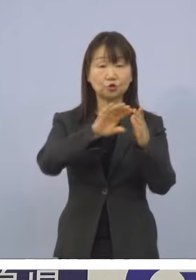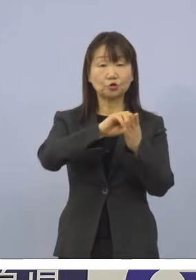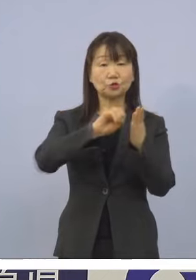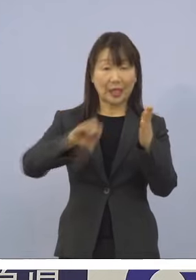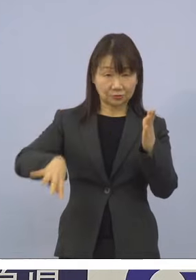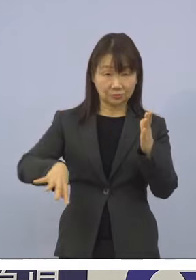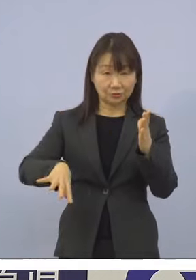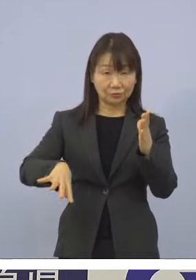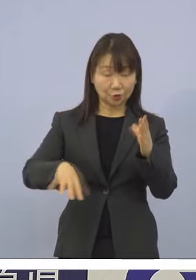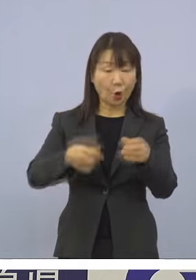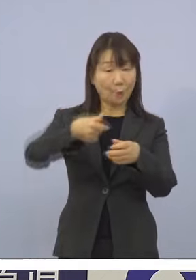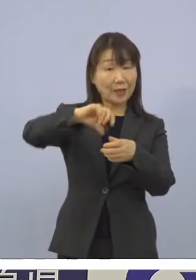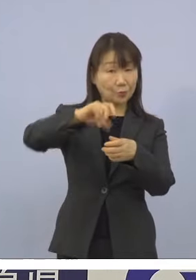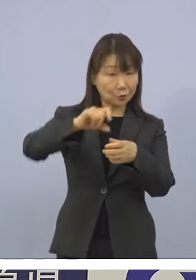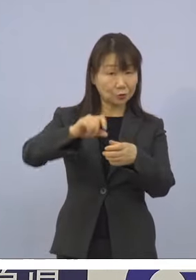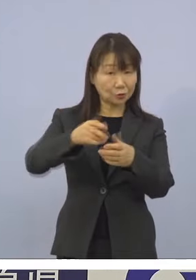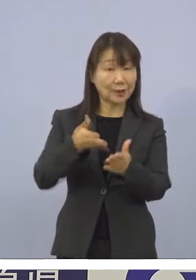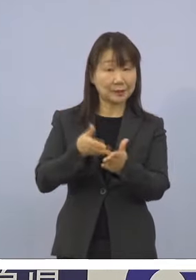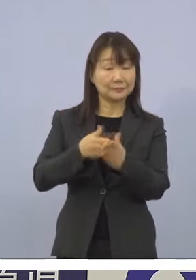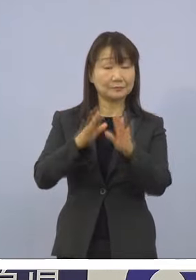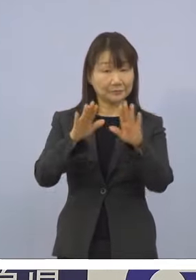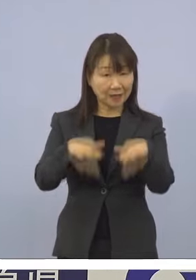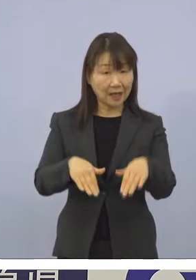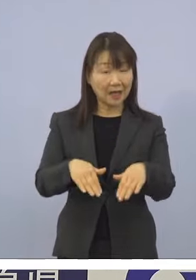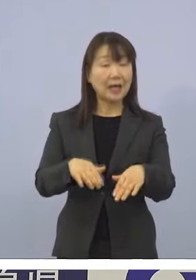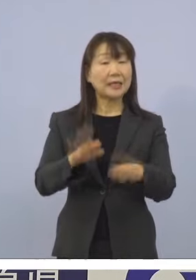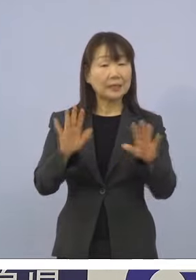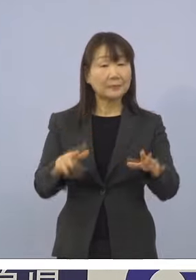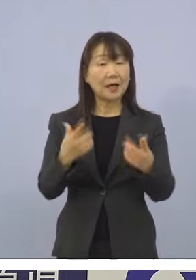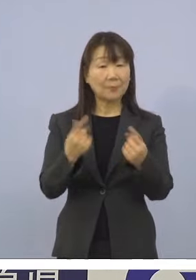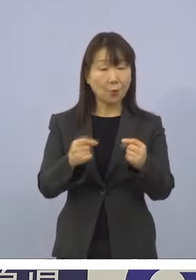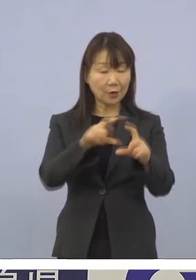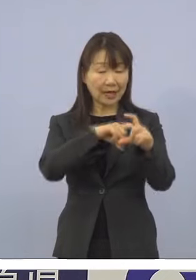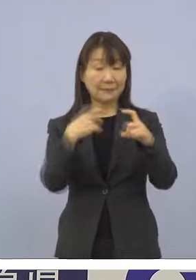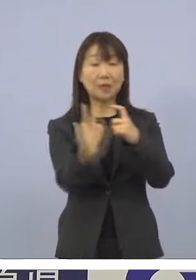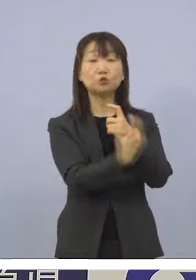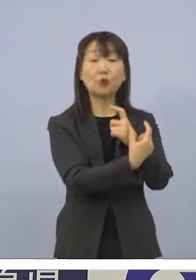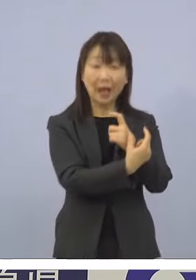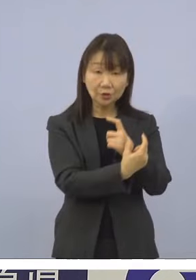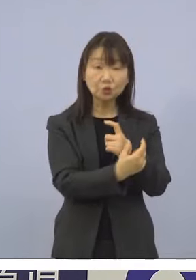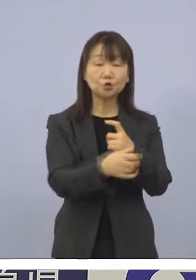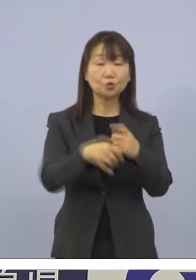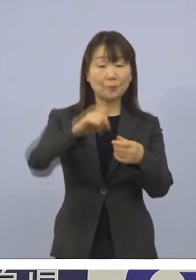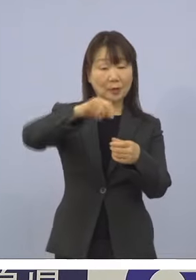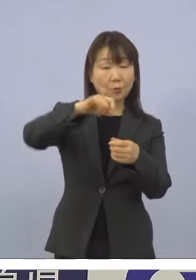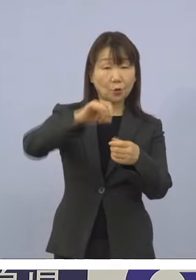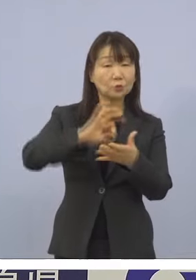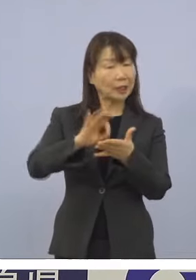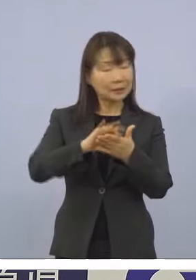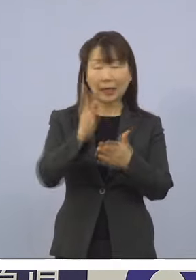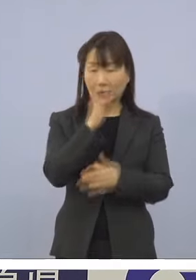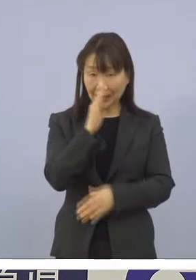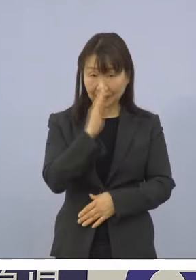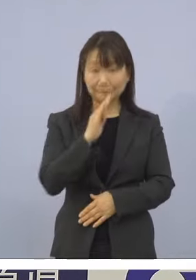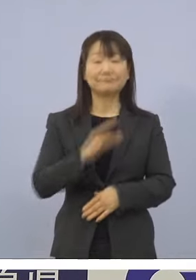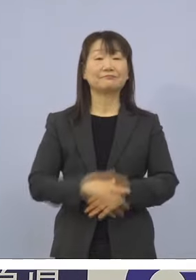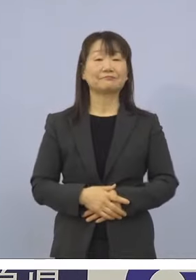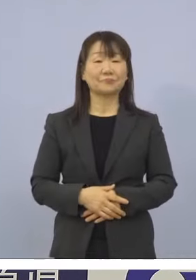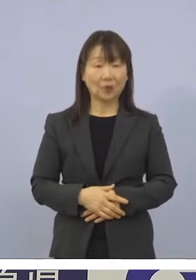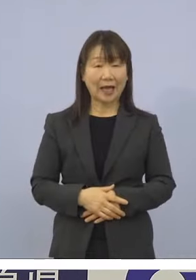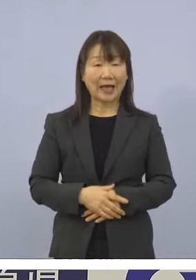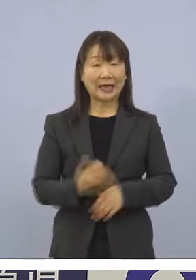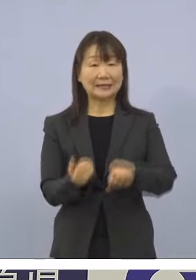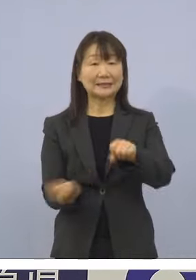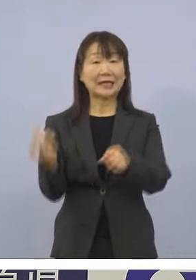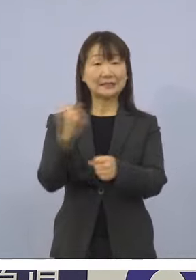にラベルのあるあのペットボトル使っているようじゃダメですよと、まあ、こういう話だとか、まあ、再生エネルギーに